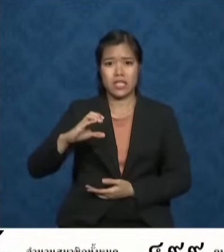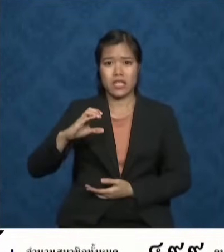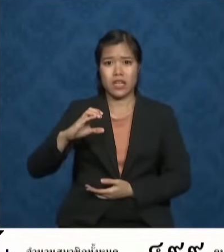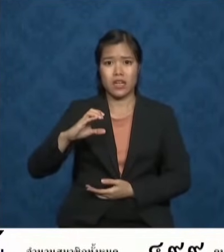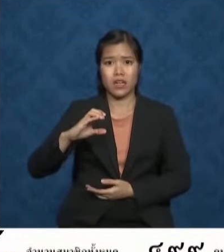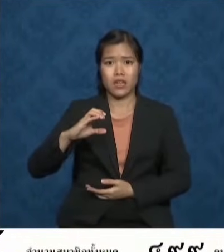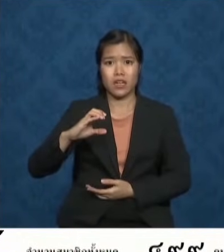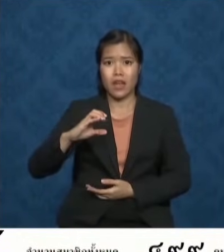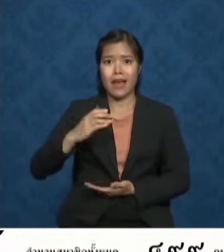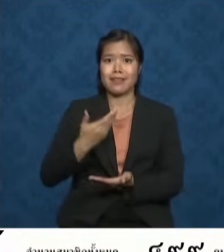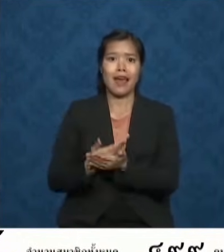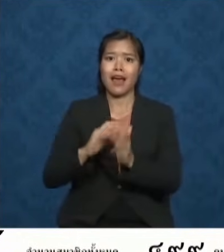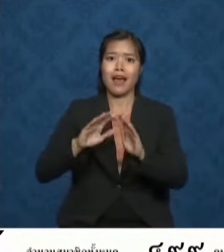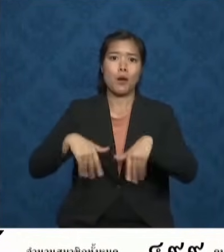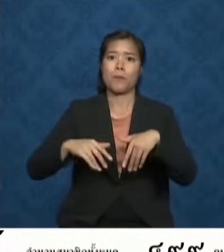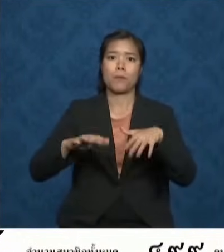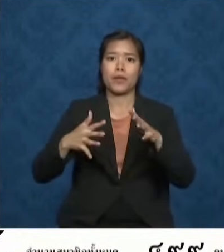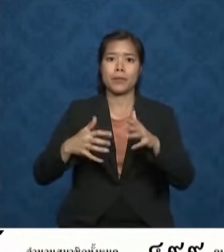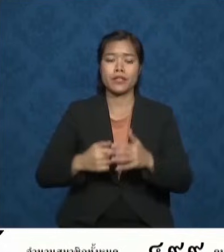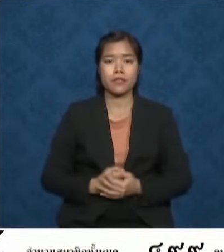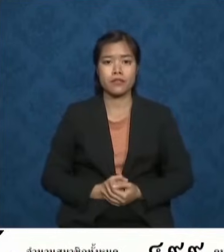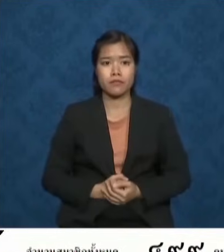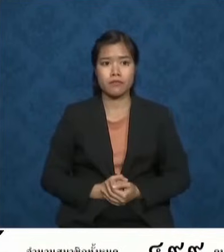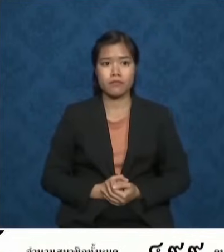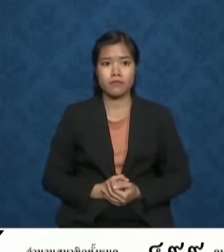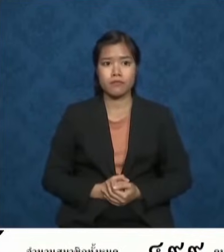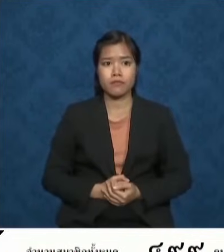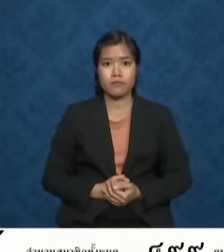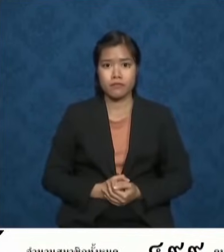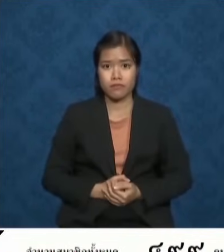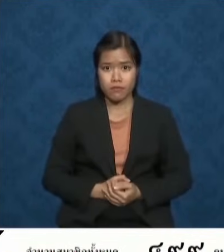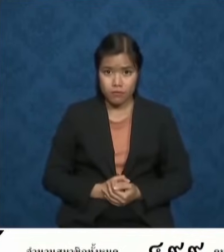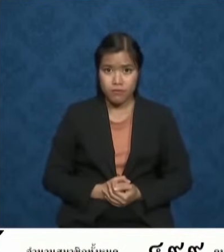ก็คือหนึ่งต้องเฉือนที่ดิน